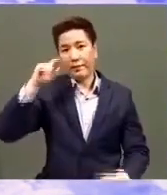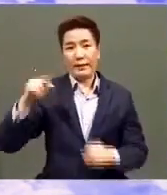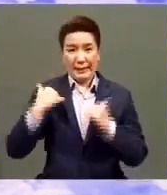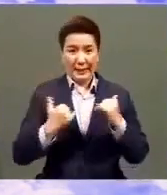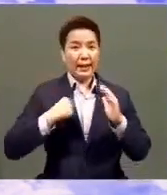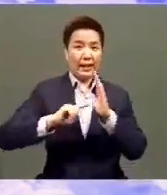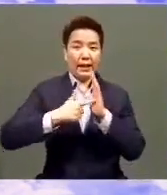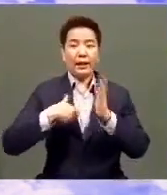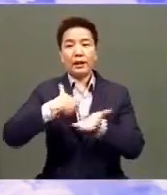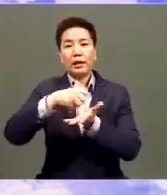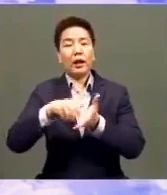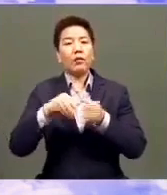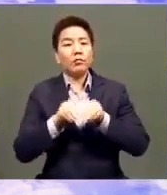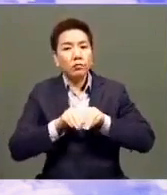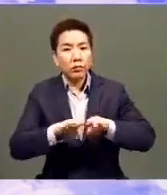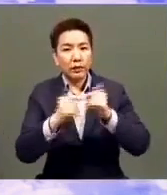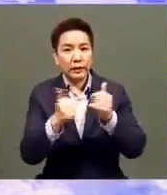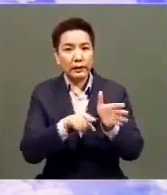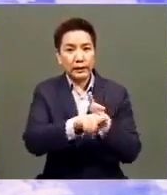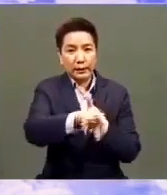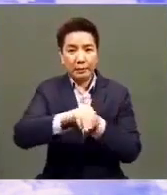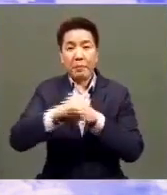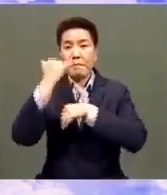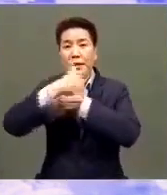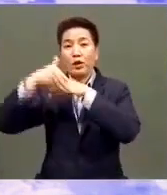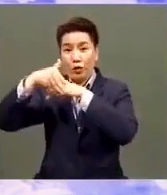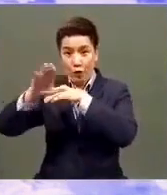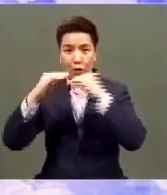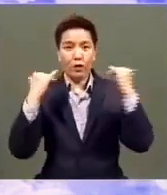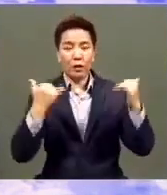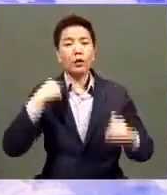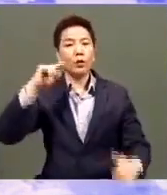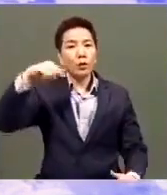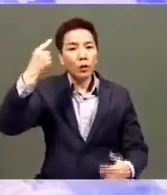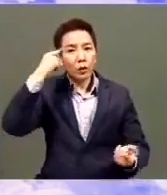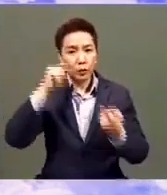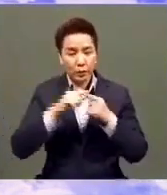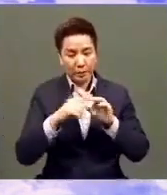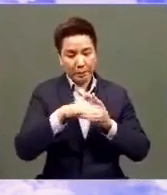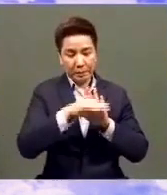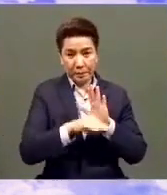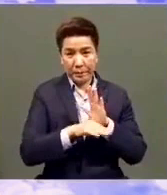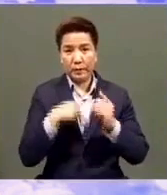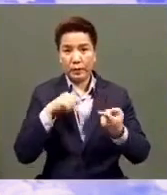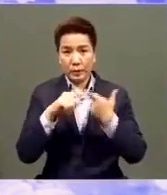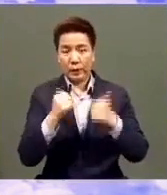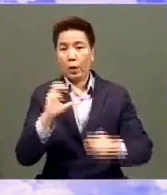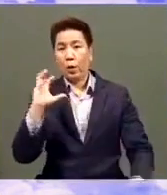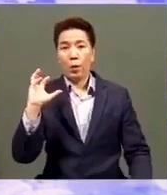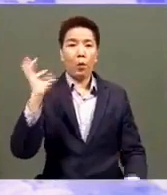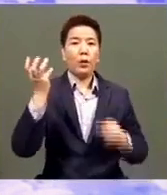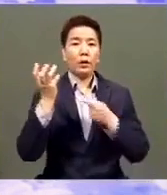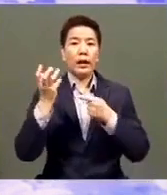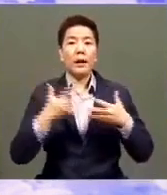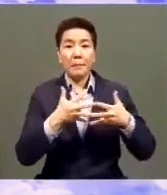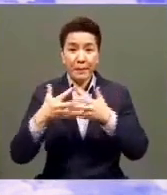ราเริ่มด้วยสถานการณ์รายงานของผู้ติดเชื้อต่างประเทศกันก่อนนะคะในส่วนของลำดับผู้ติดเชื้อในระดับโลกเนี่ยนะคะส